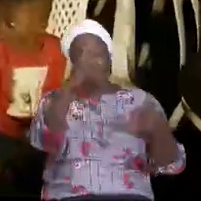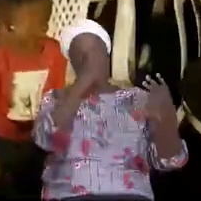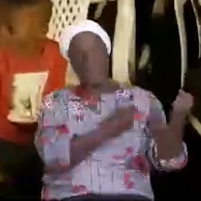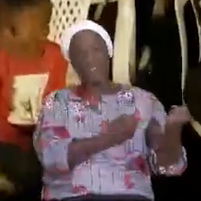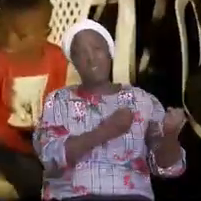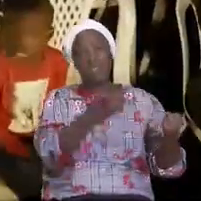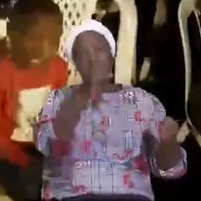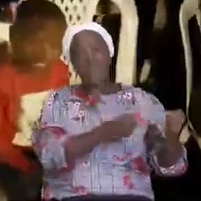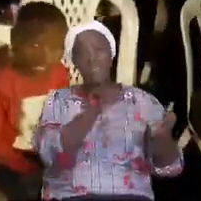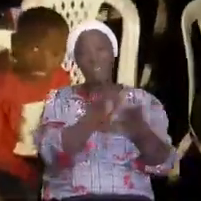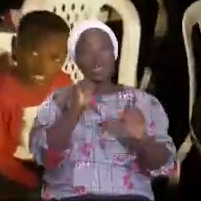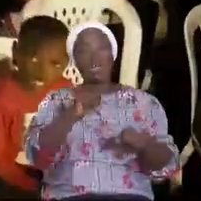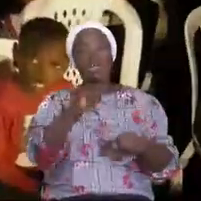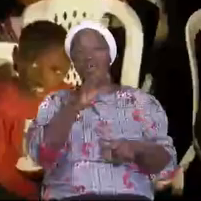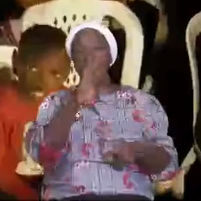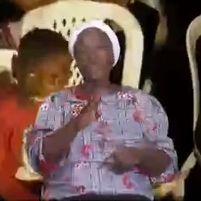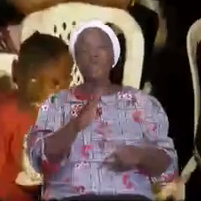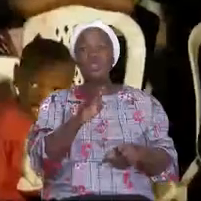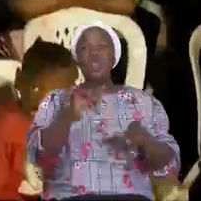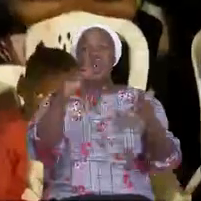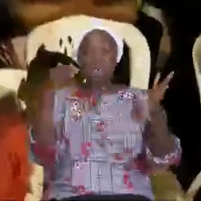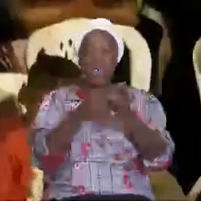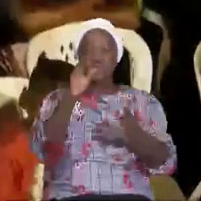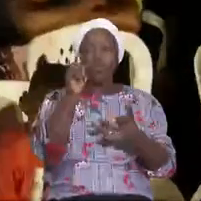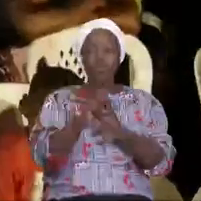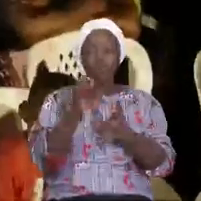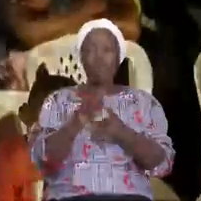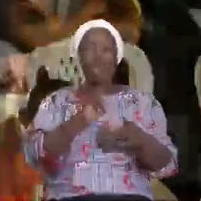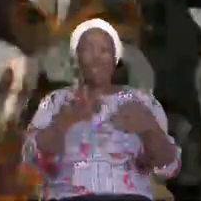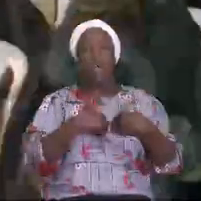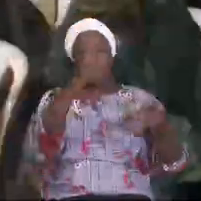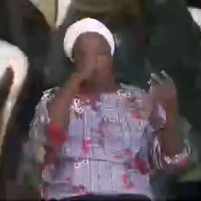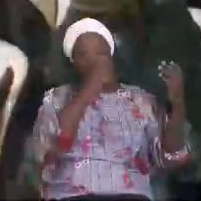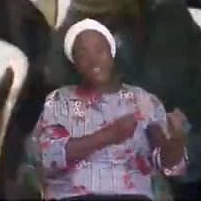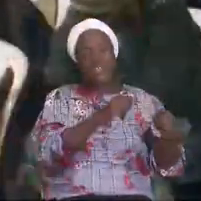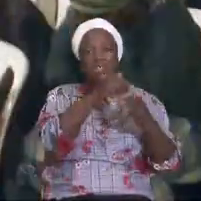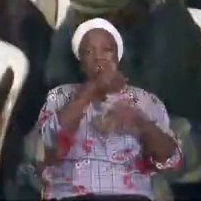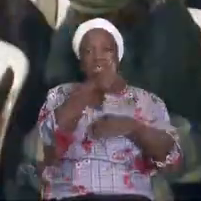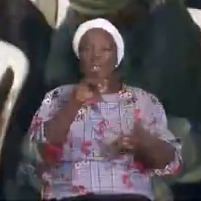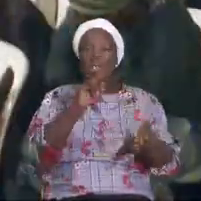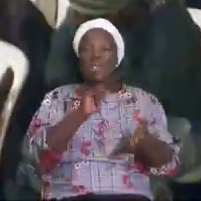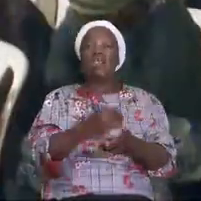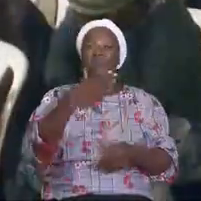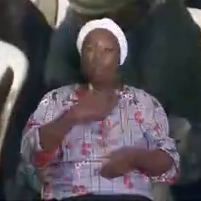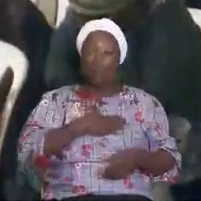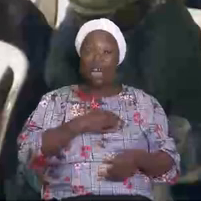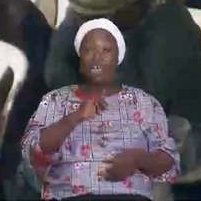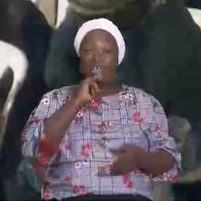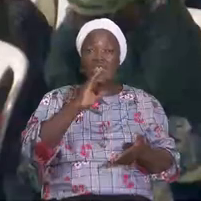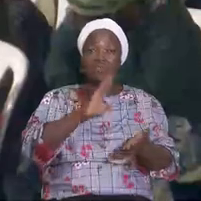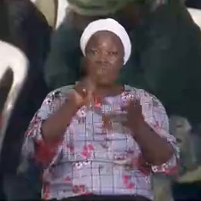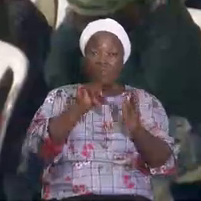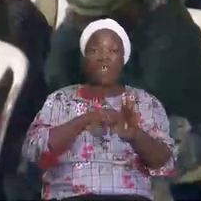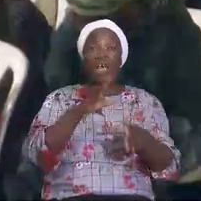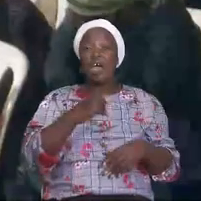c'est la soirée de mon salut. Et j'ai la foi. La foi qui ne peut être contredite. J'ai la foi